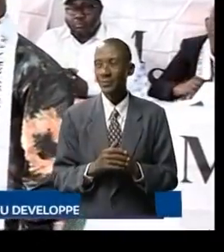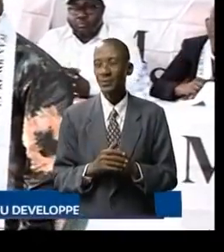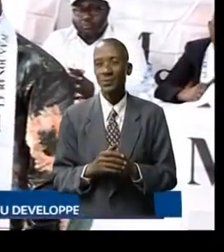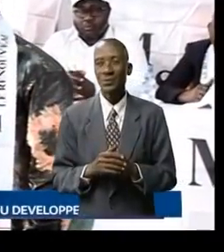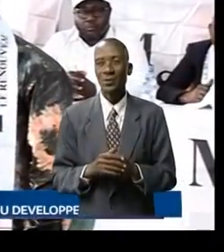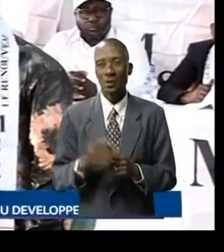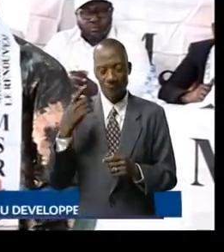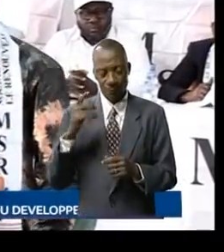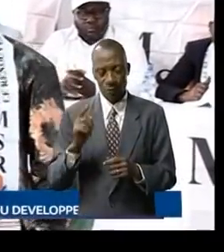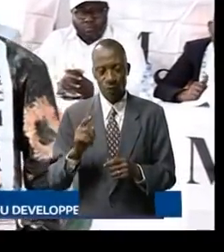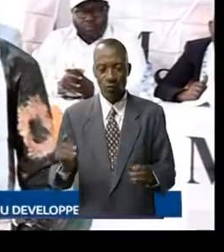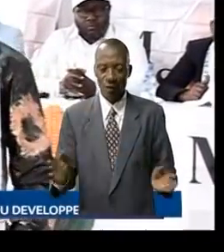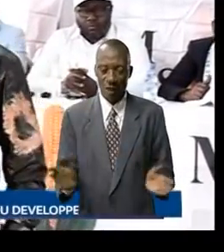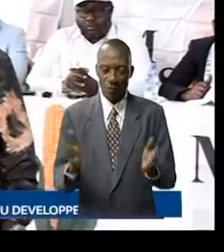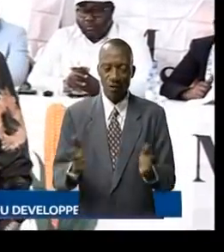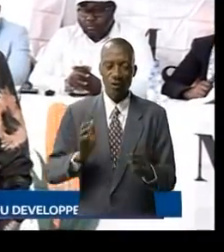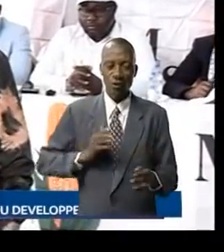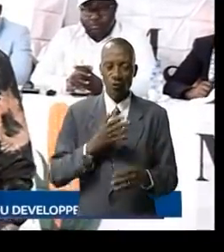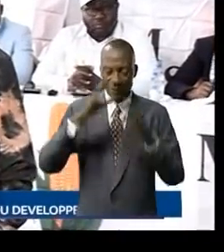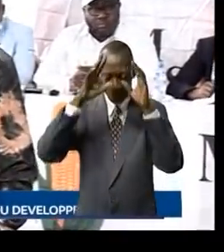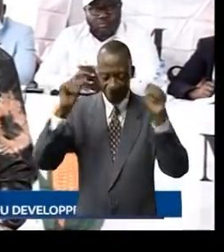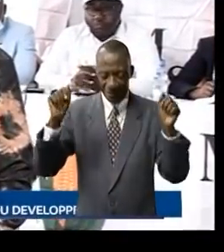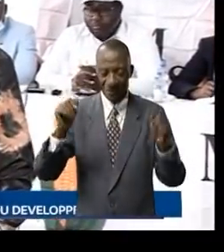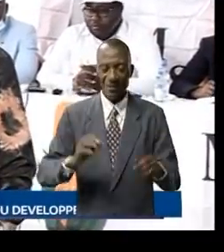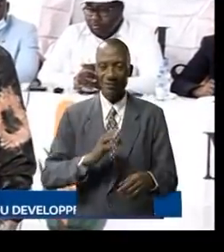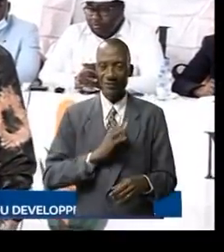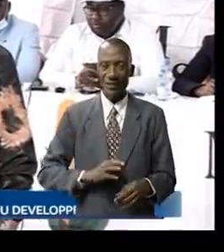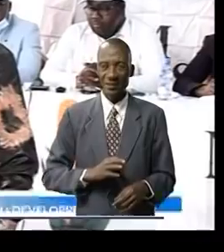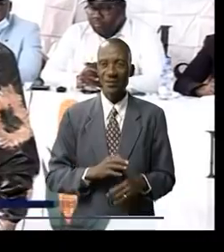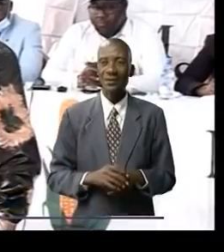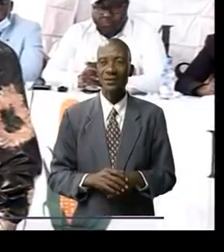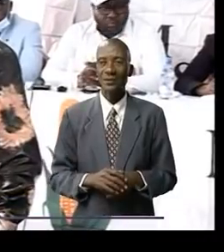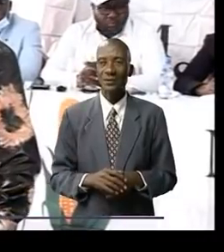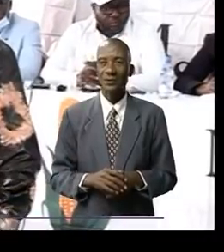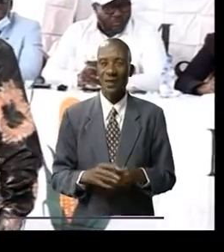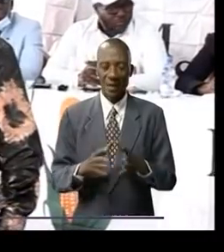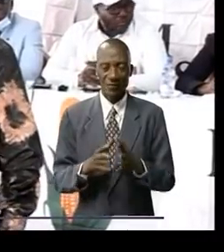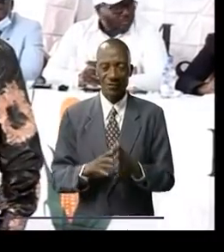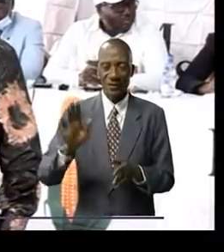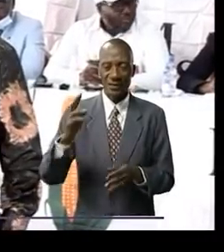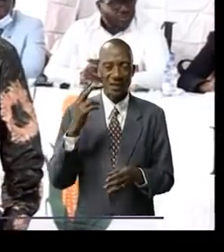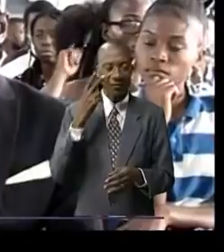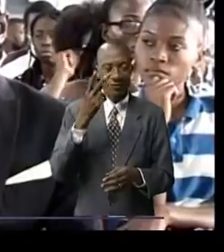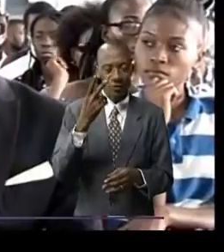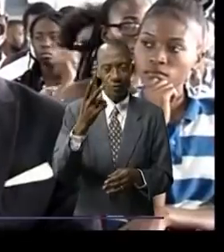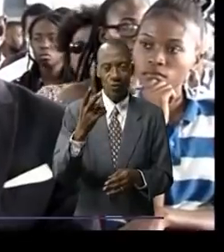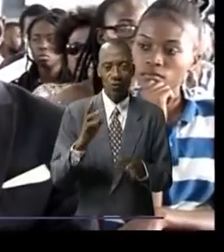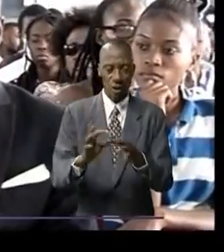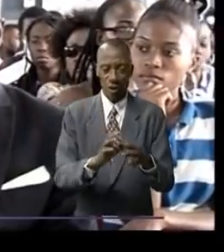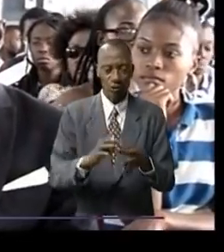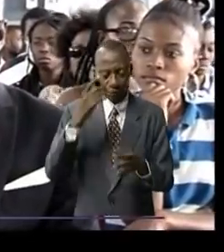Tshilombo dans sa vision de l'union pour la nation congolaise.